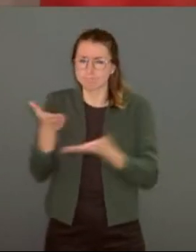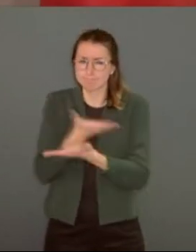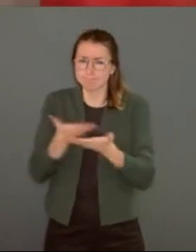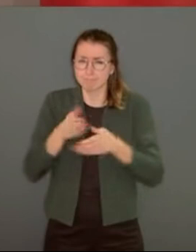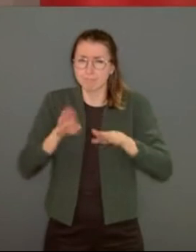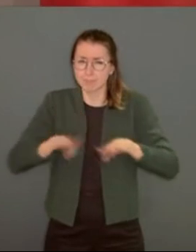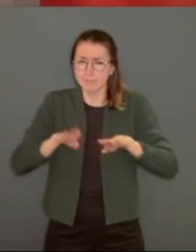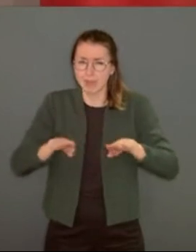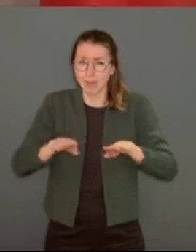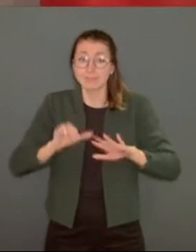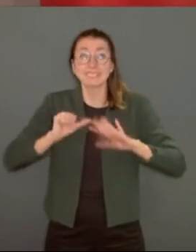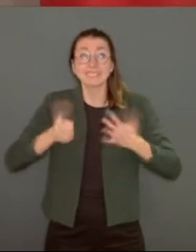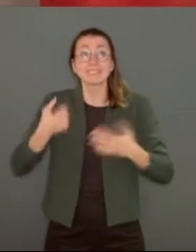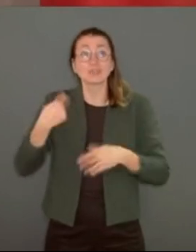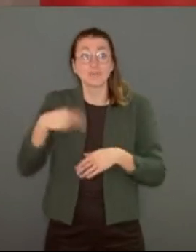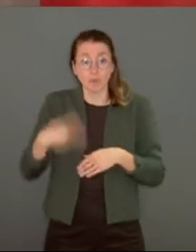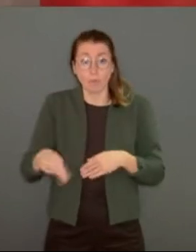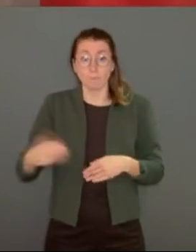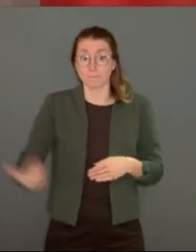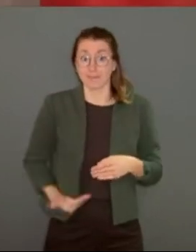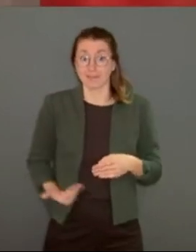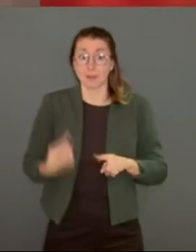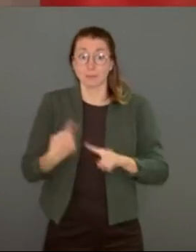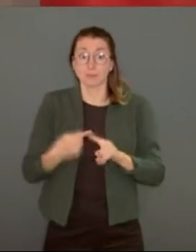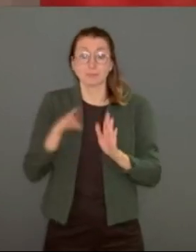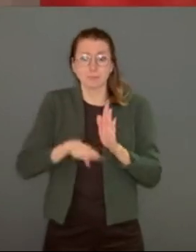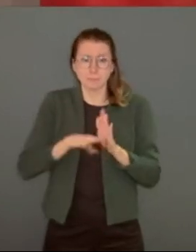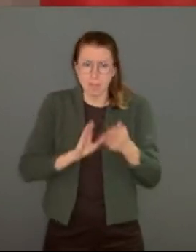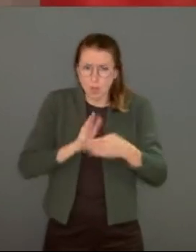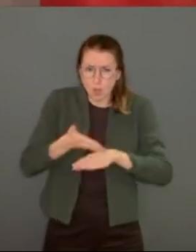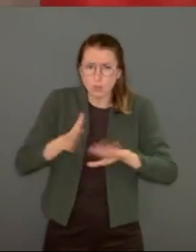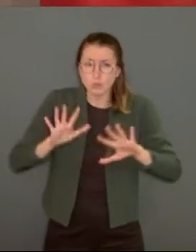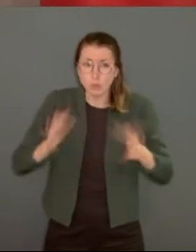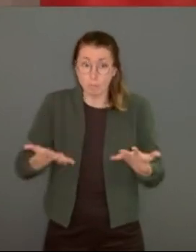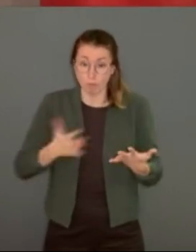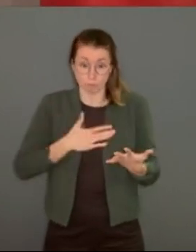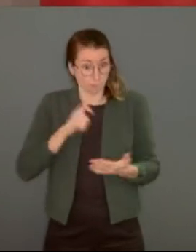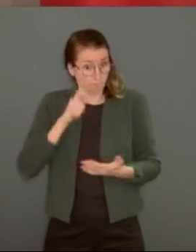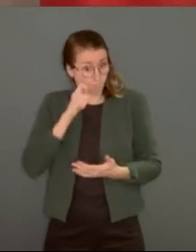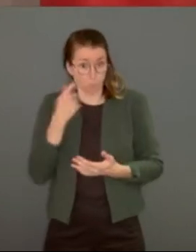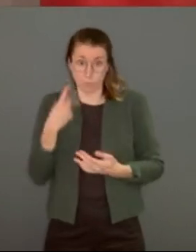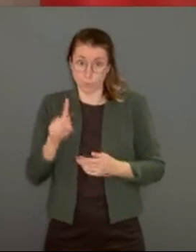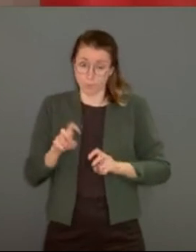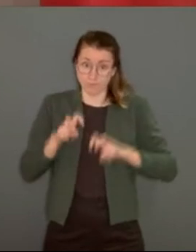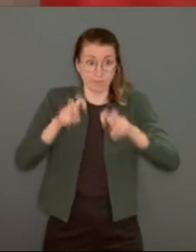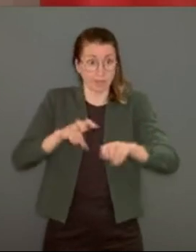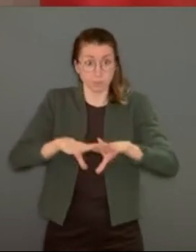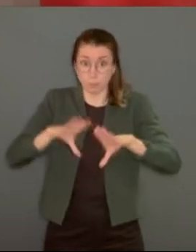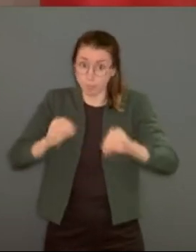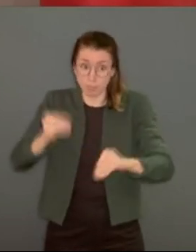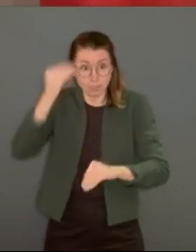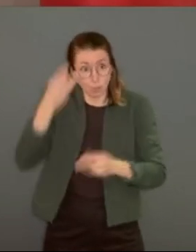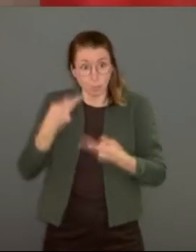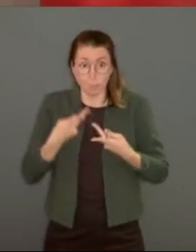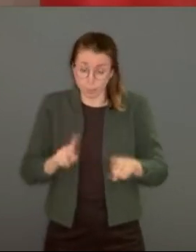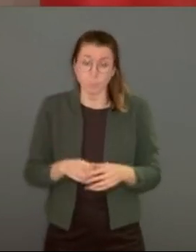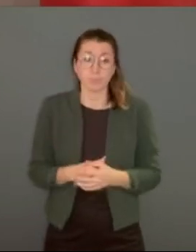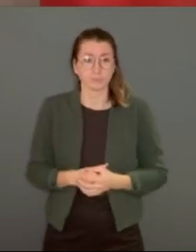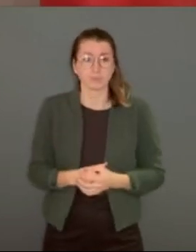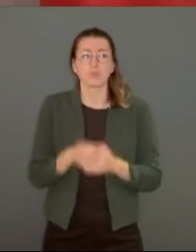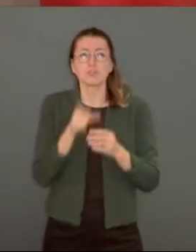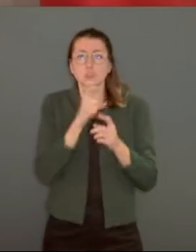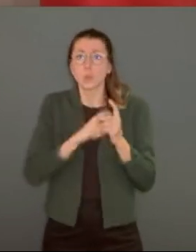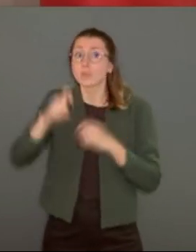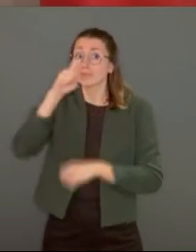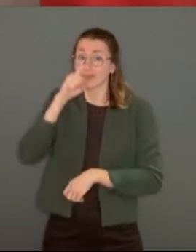fera en présence physique pour toutes les écoles. Par rapport à l'enseignement secondaire, ce sera un